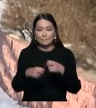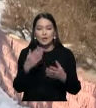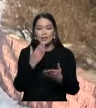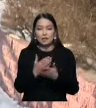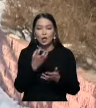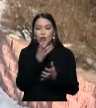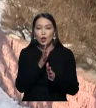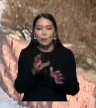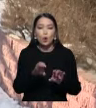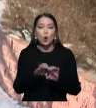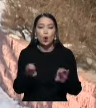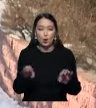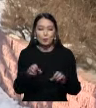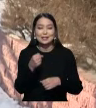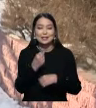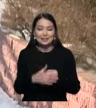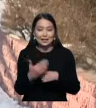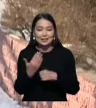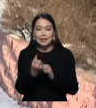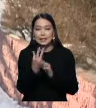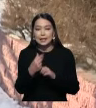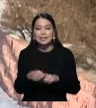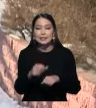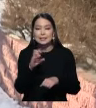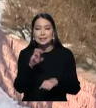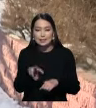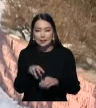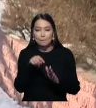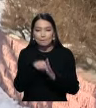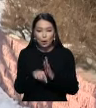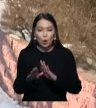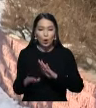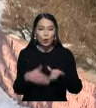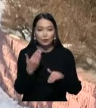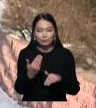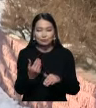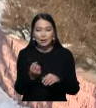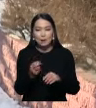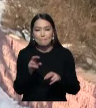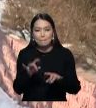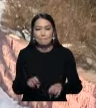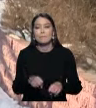сетей общим диаметром 13 сантиметров. Вследствие этого было парение, которое могли наблюдать жители